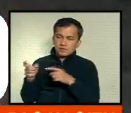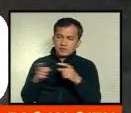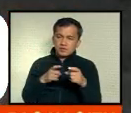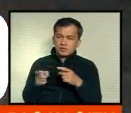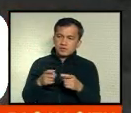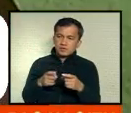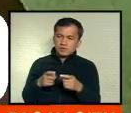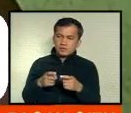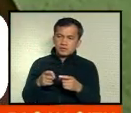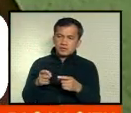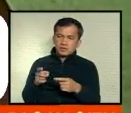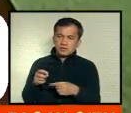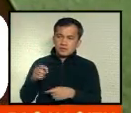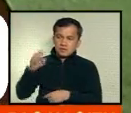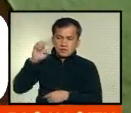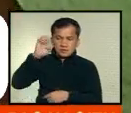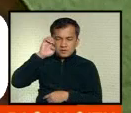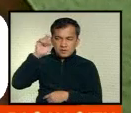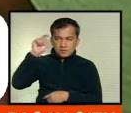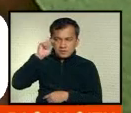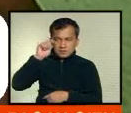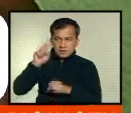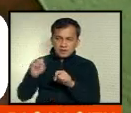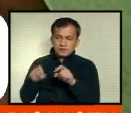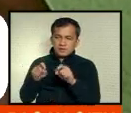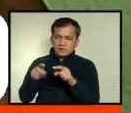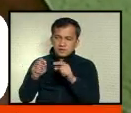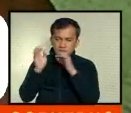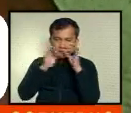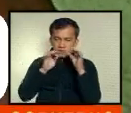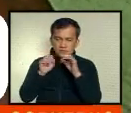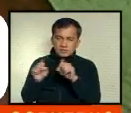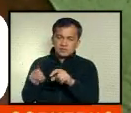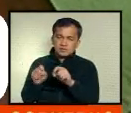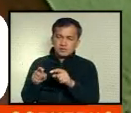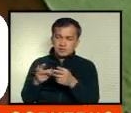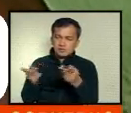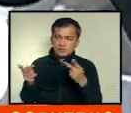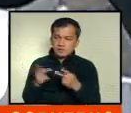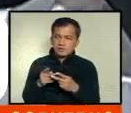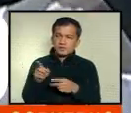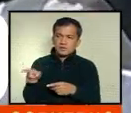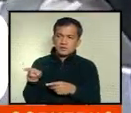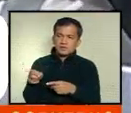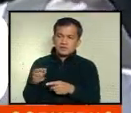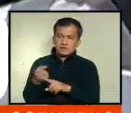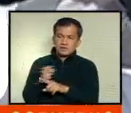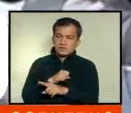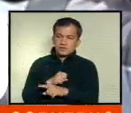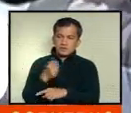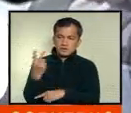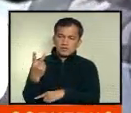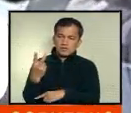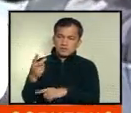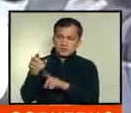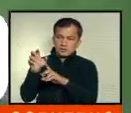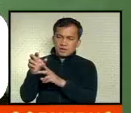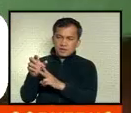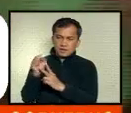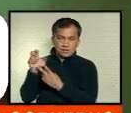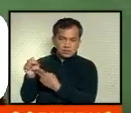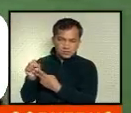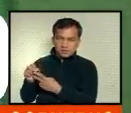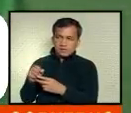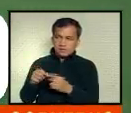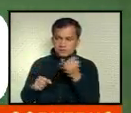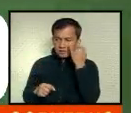operasyon na si Emrinor Tenorio, na supplier ng droga sa mga pusher sa lugar. Siya rin daw ang source ng dalawa pang naaresto na